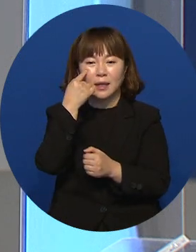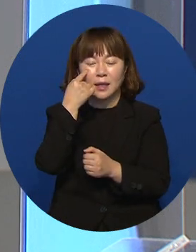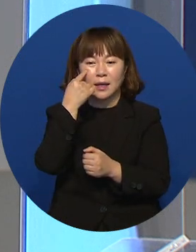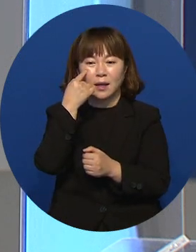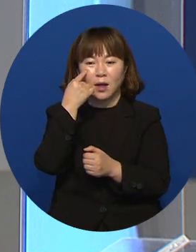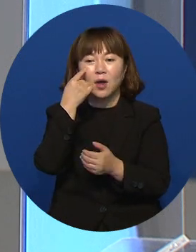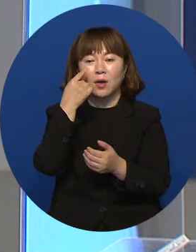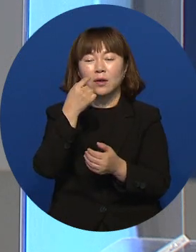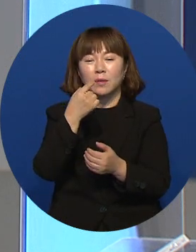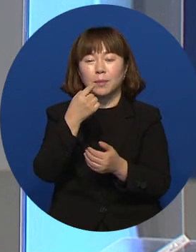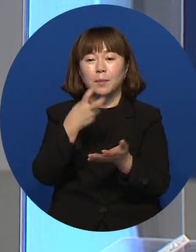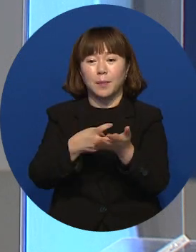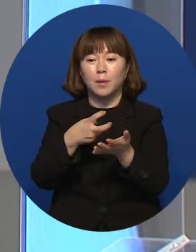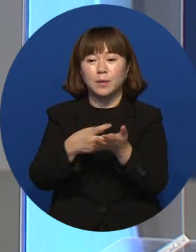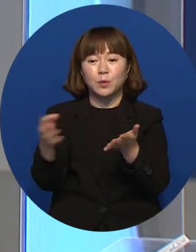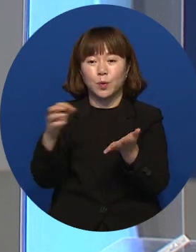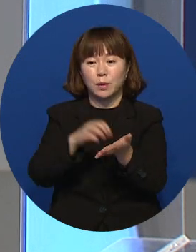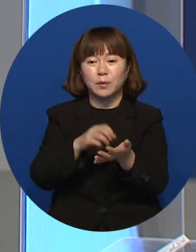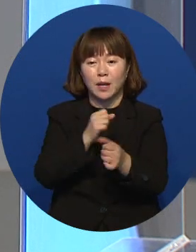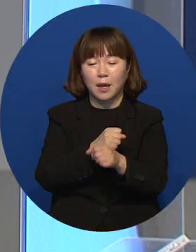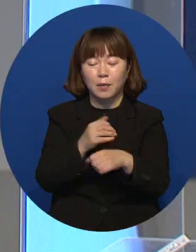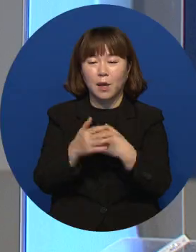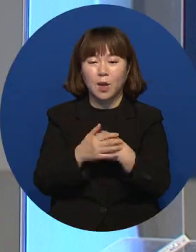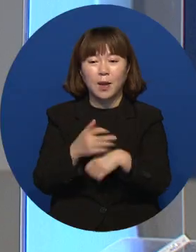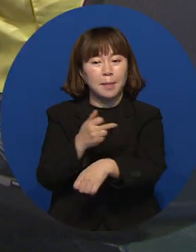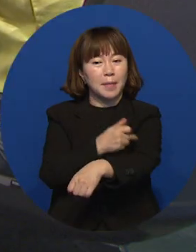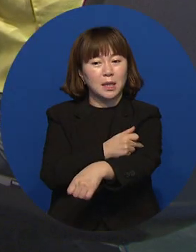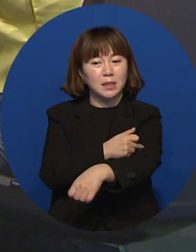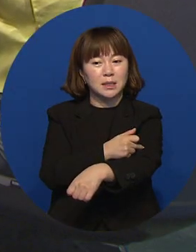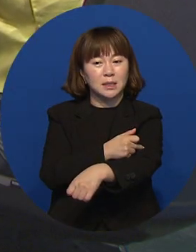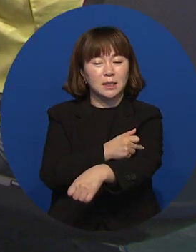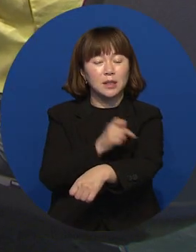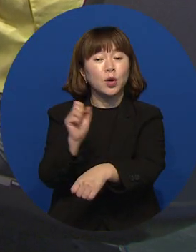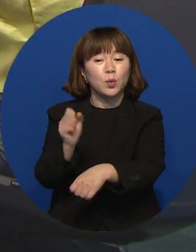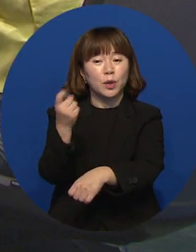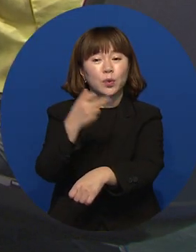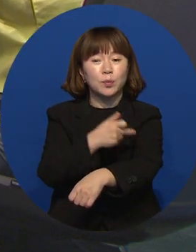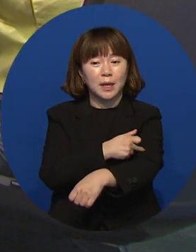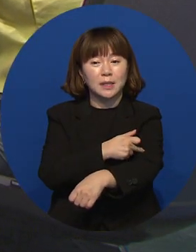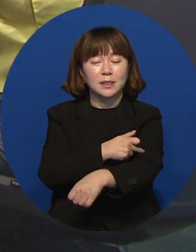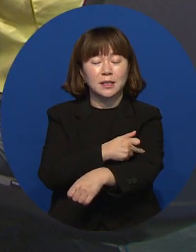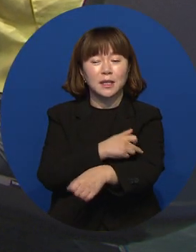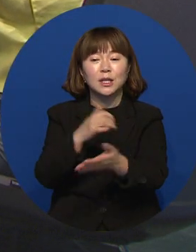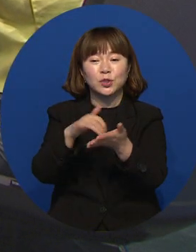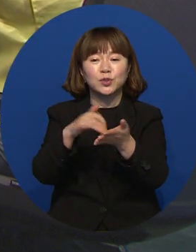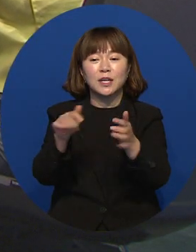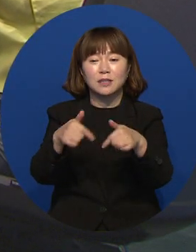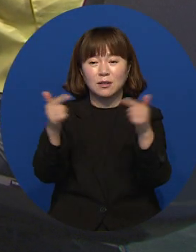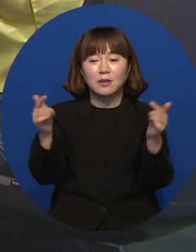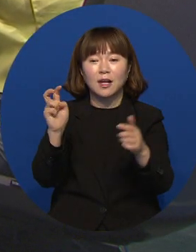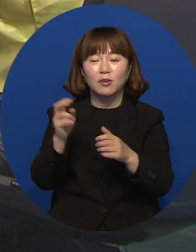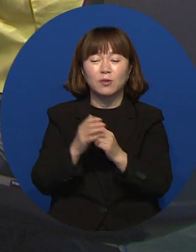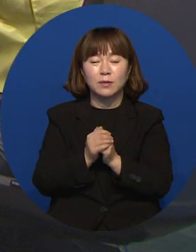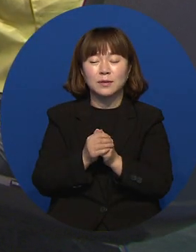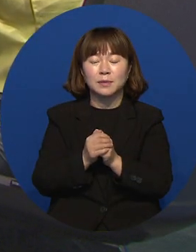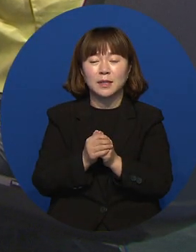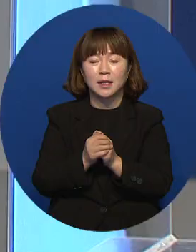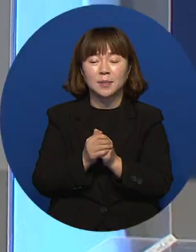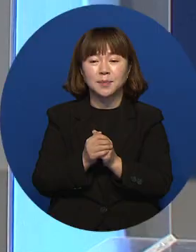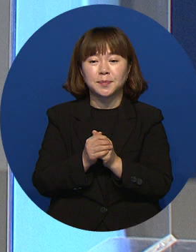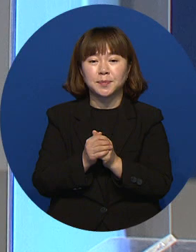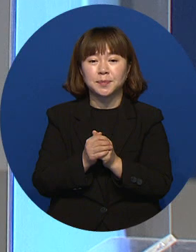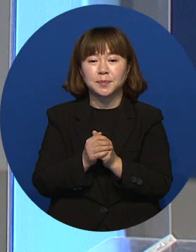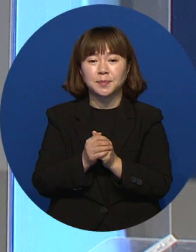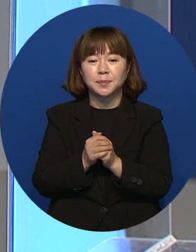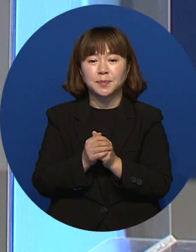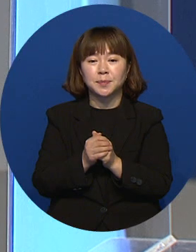를 도입하면 백신접종 유리 높아져서 확진 잡아 사망자 감소로 이어질 것이라고 저는 판단하고 10시